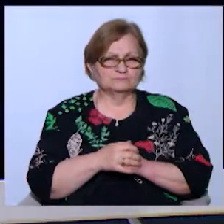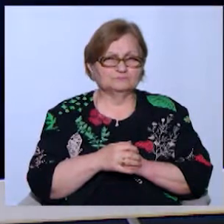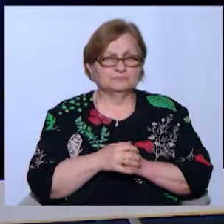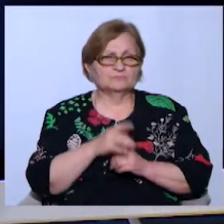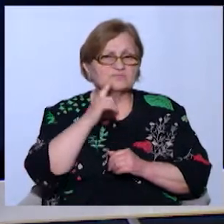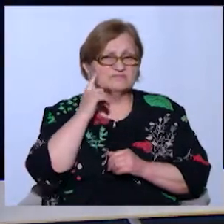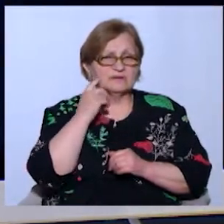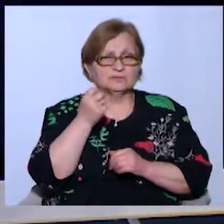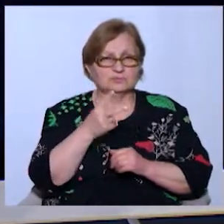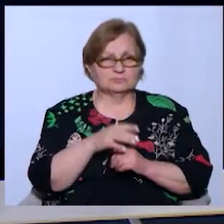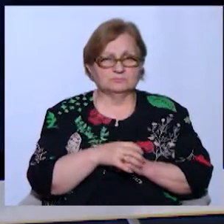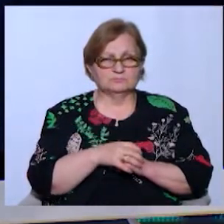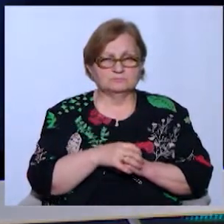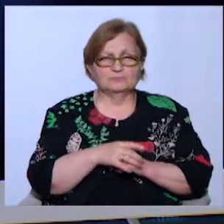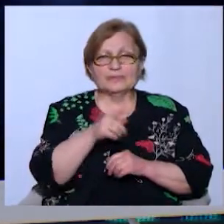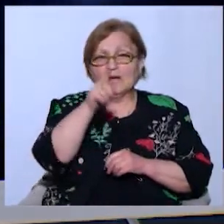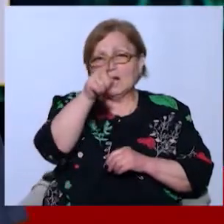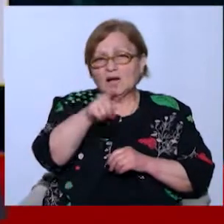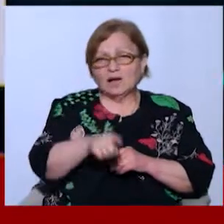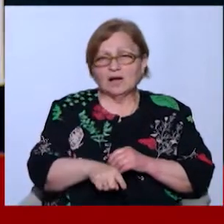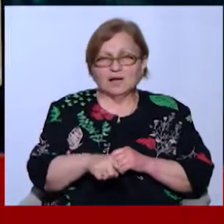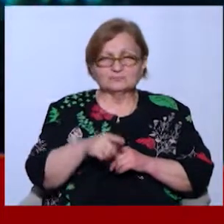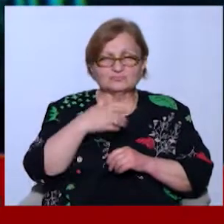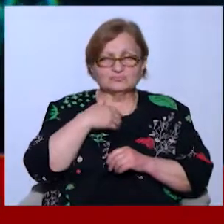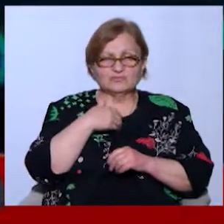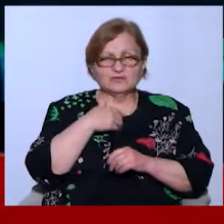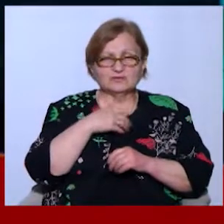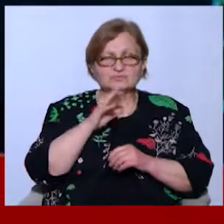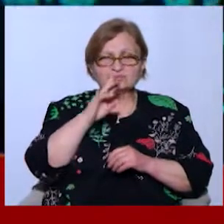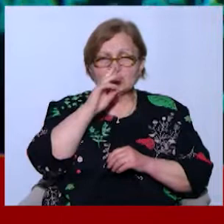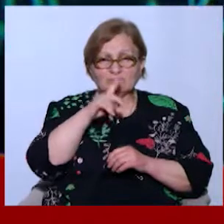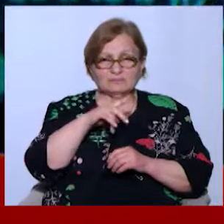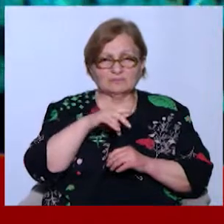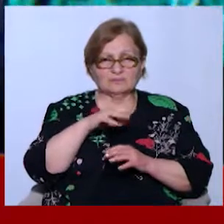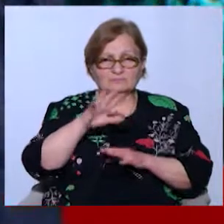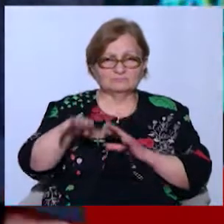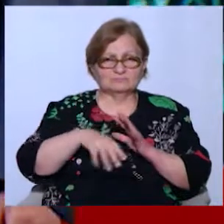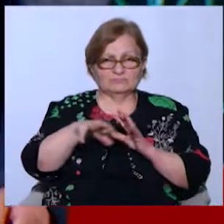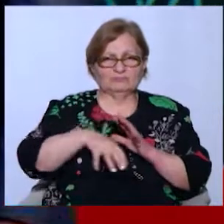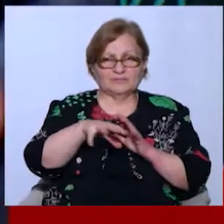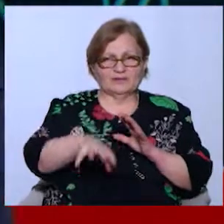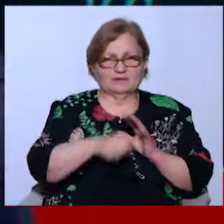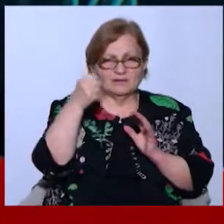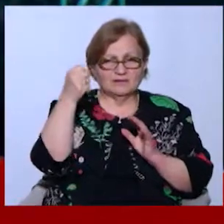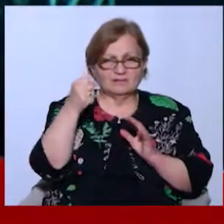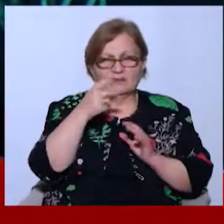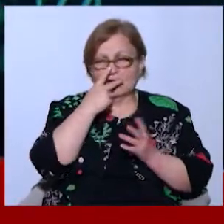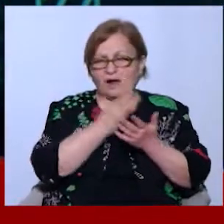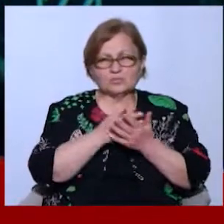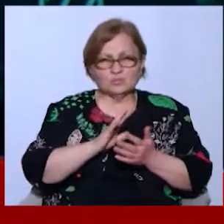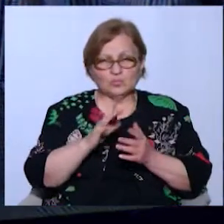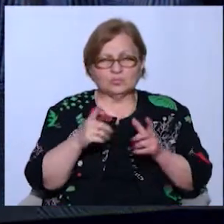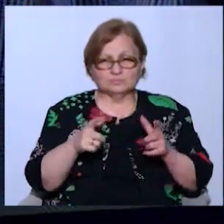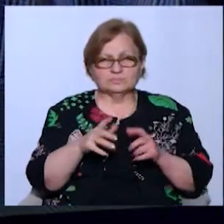12. რა არის ალბათობა, რომ ჩვენ შემთხვევით ალალბეთზე, ესე იგი რაღაც ავიღეთ, შეიძლება არც უყურებთ იმ